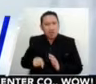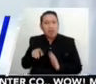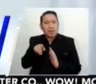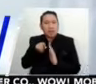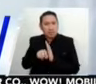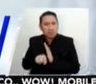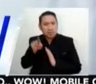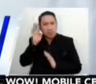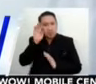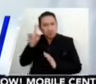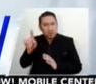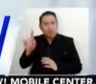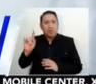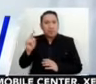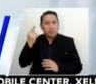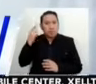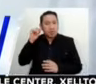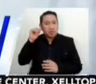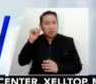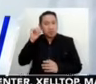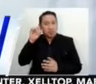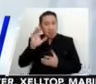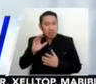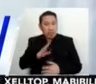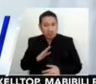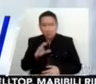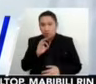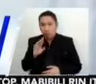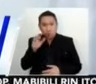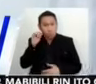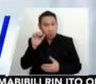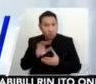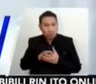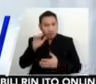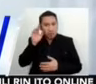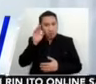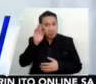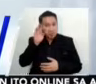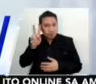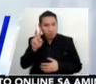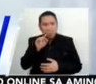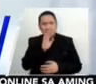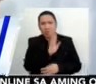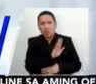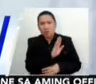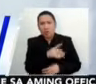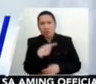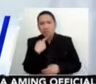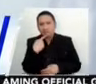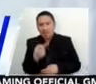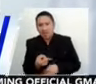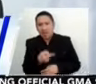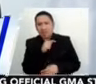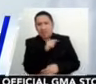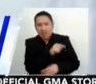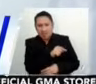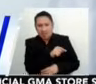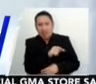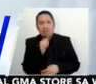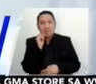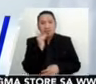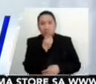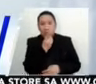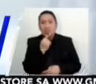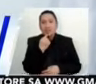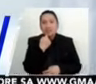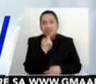Lady, and the Speaker. Saan nanggaling sa kanyang bibig yun? Siya yung, kumbagay,